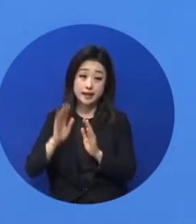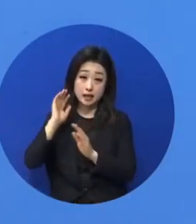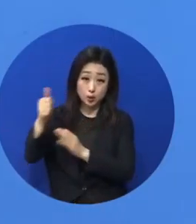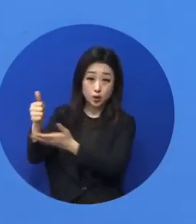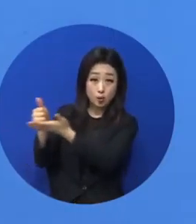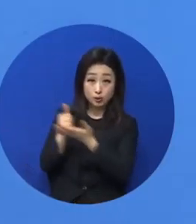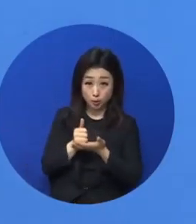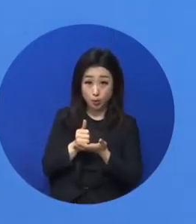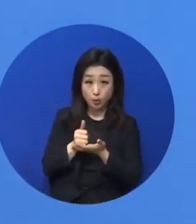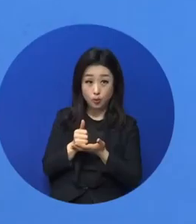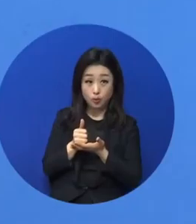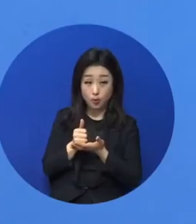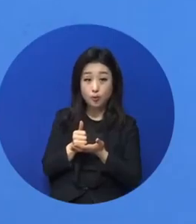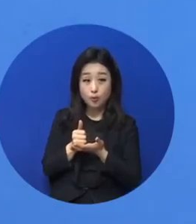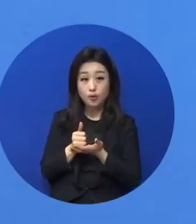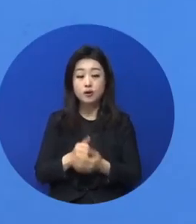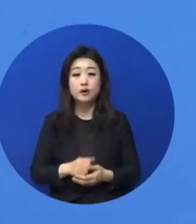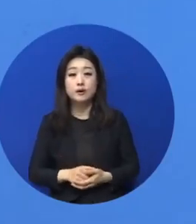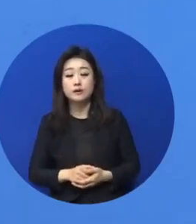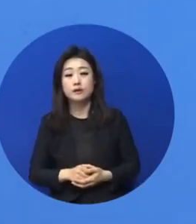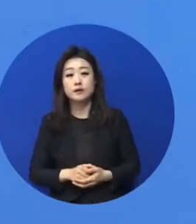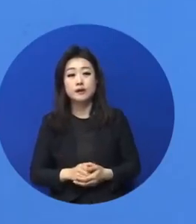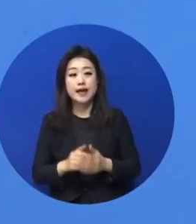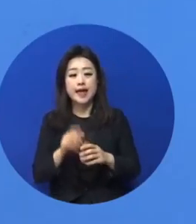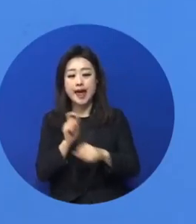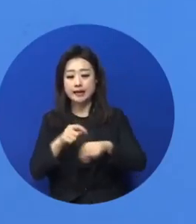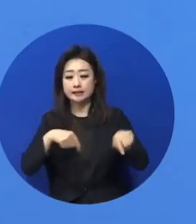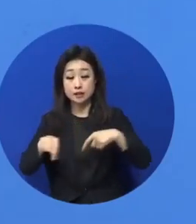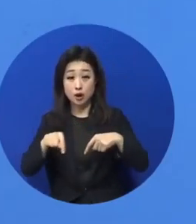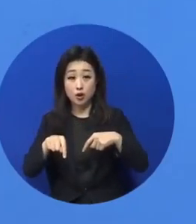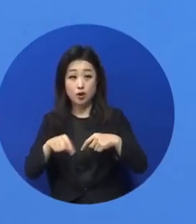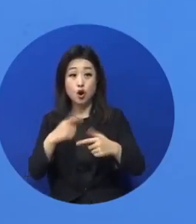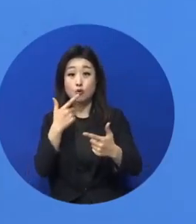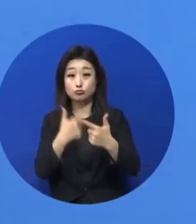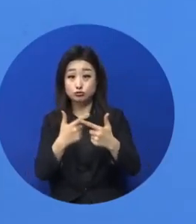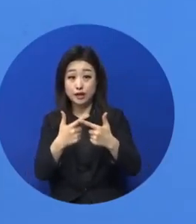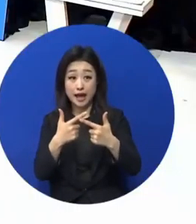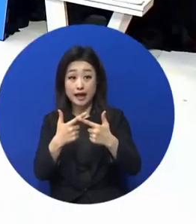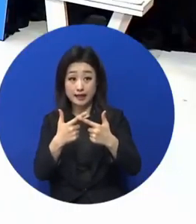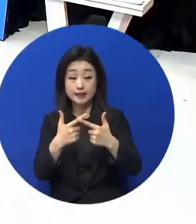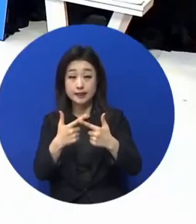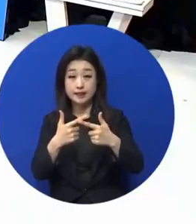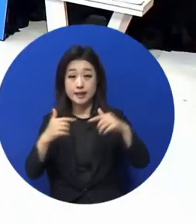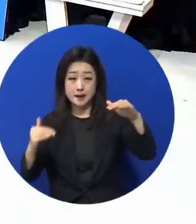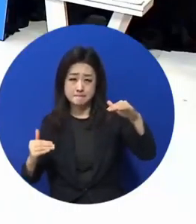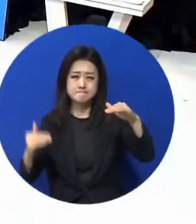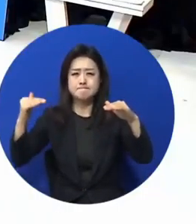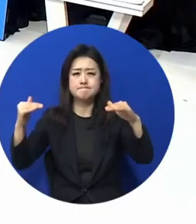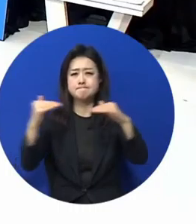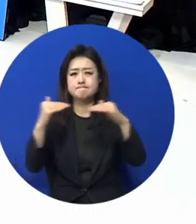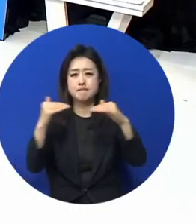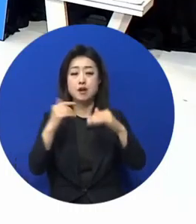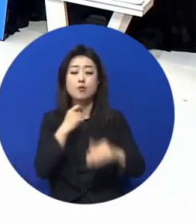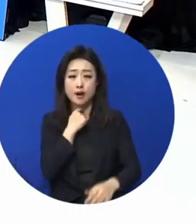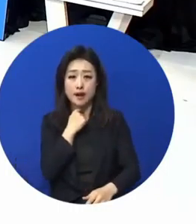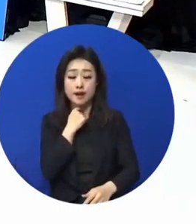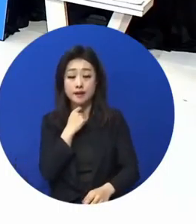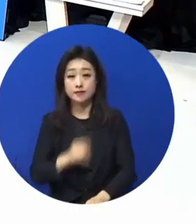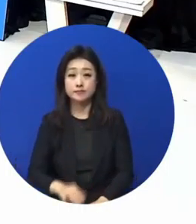모시고 민선 7기에서 발표한 핵심적인 정책이 부산 대개조입니다. 부산 대개조의 핵심적인 내용 중에